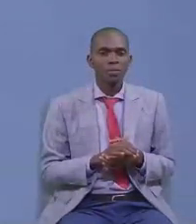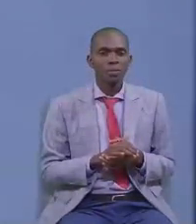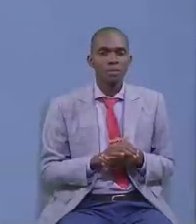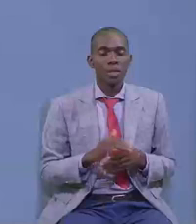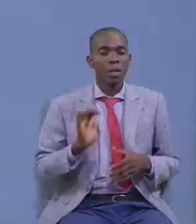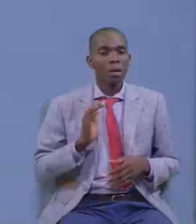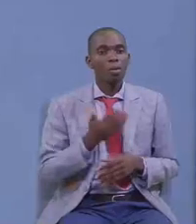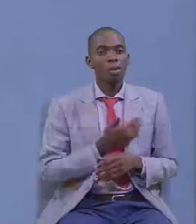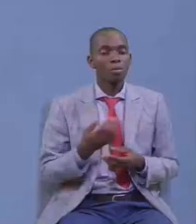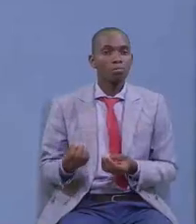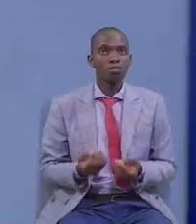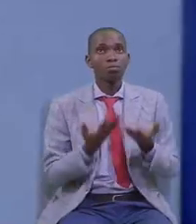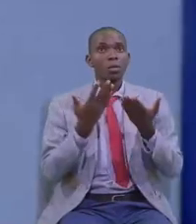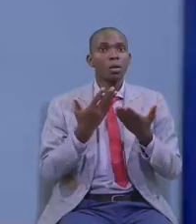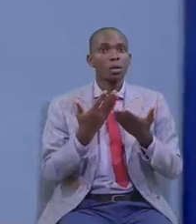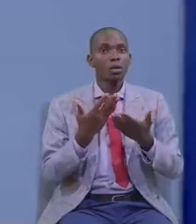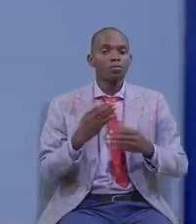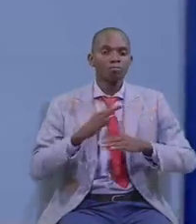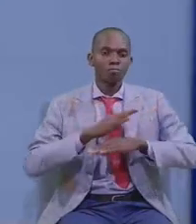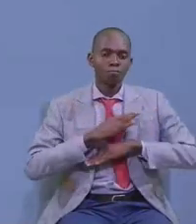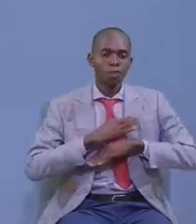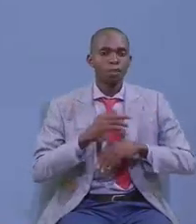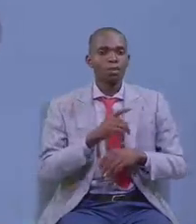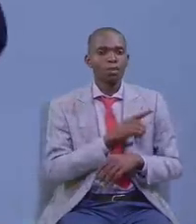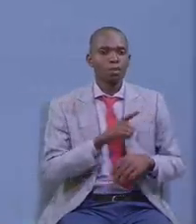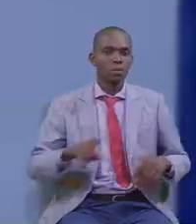Nos sacrifices sont agréables au Seigneur.